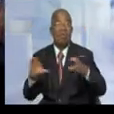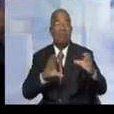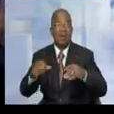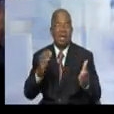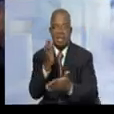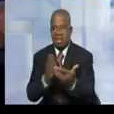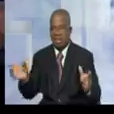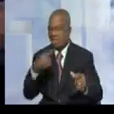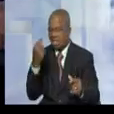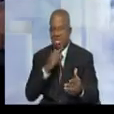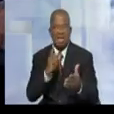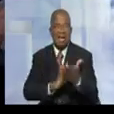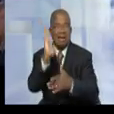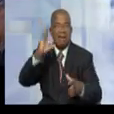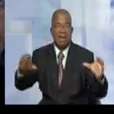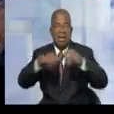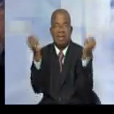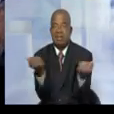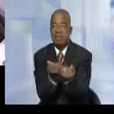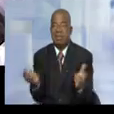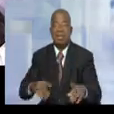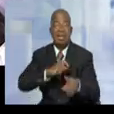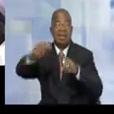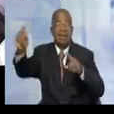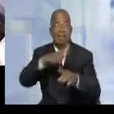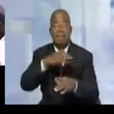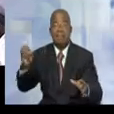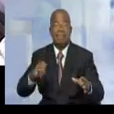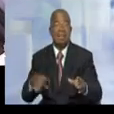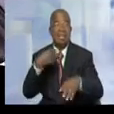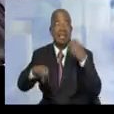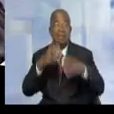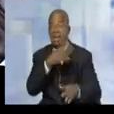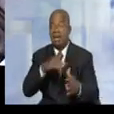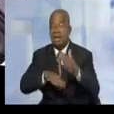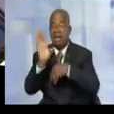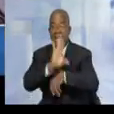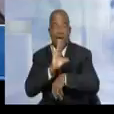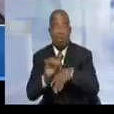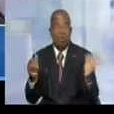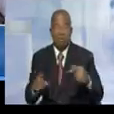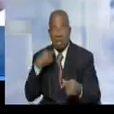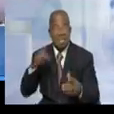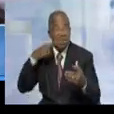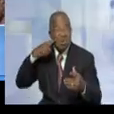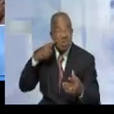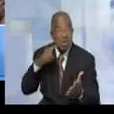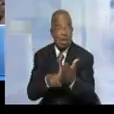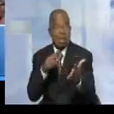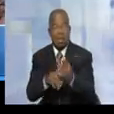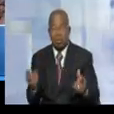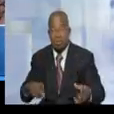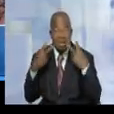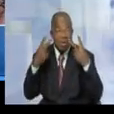existence. Le collectif des victimes en Côte d'Ivoire, qui est à l'avant-garde de toutes les luttes et toutes les actions en faveur des victimes,